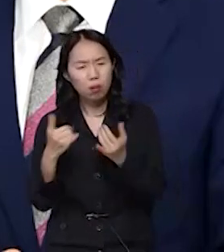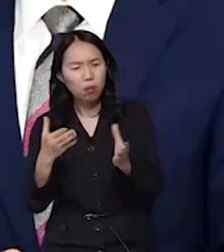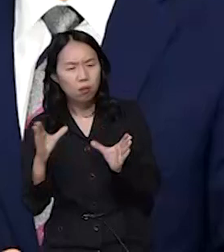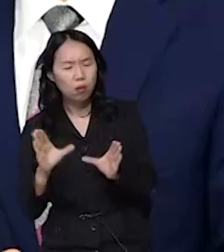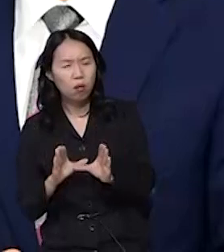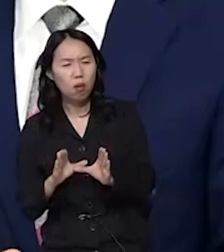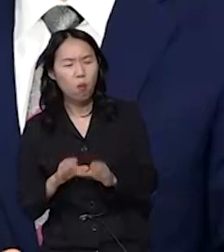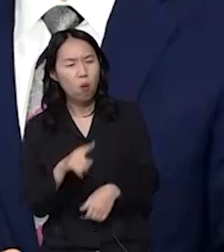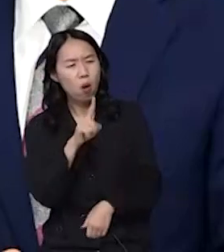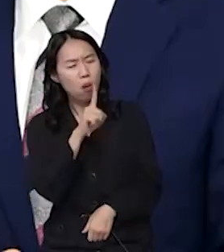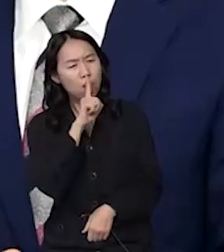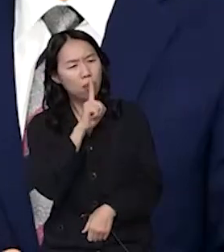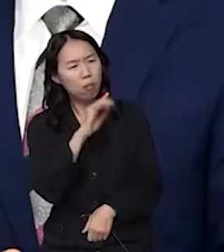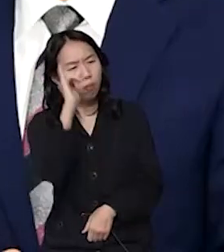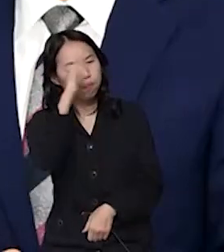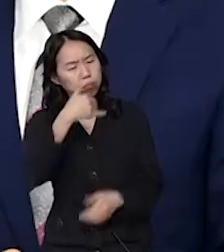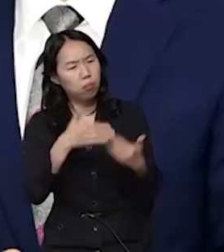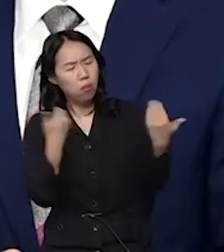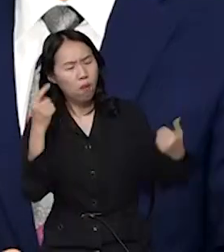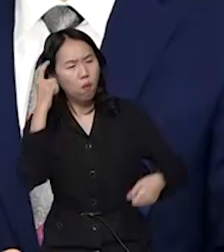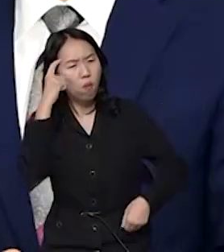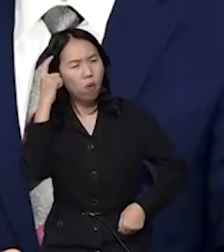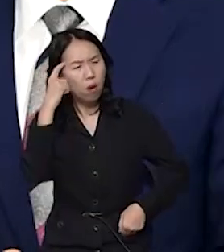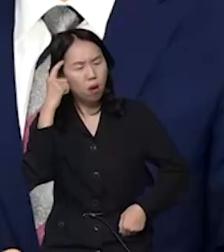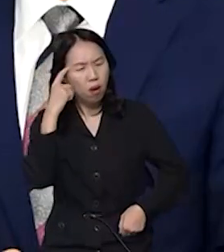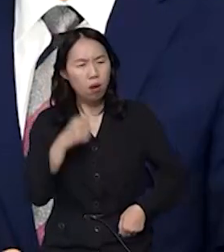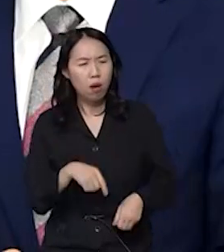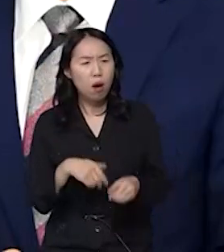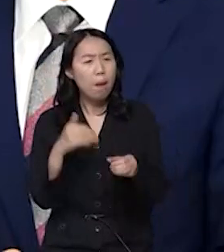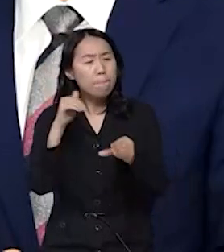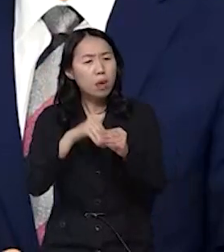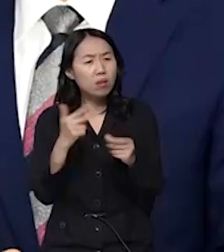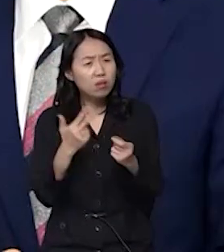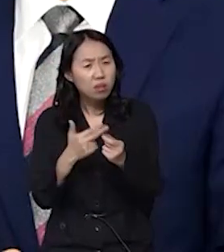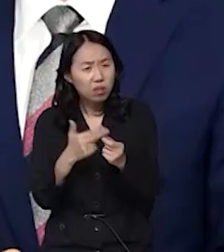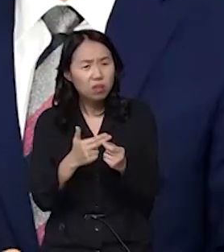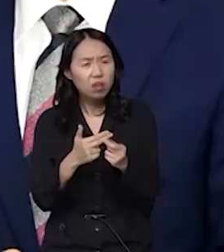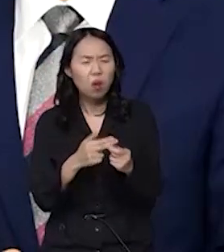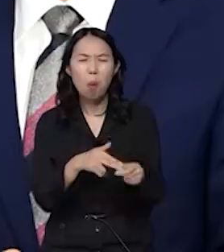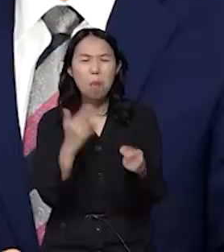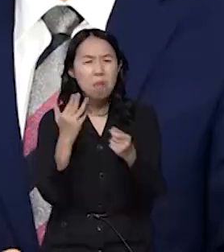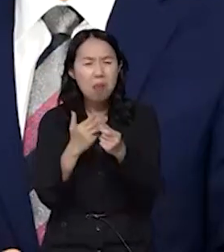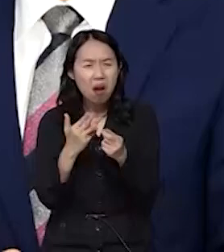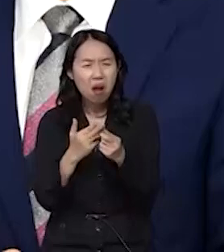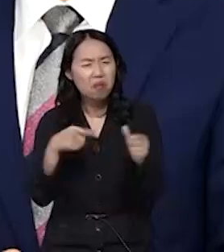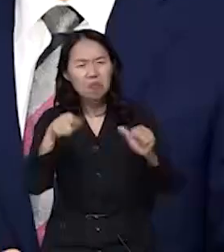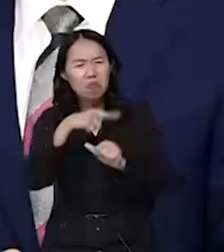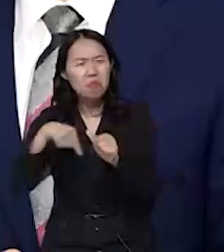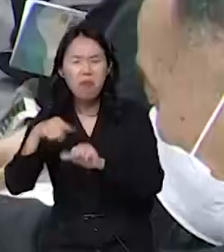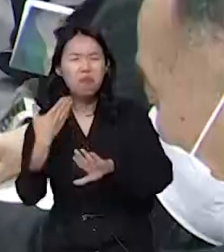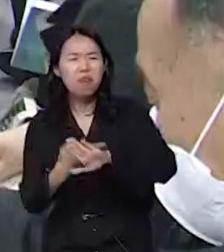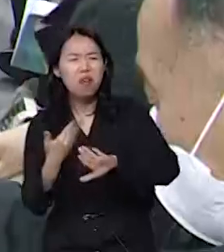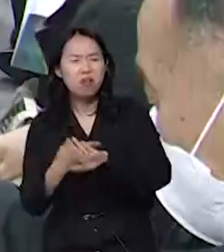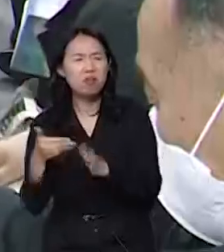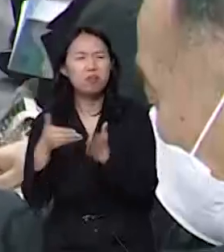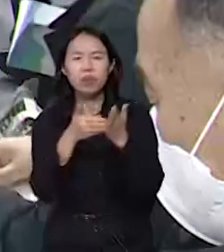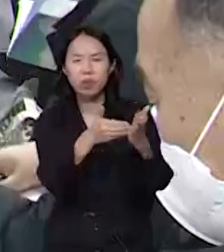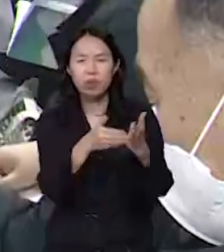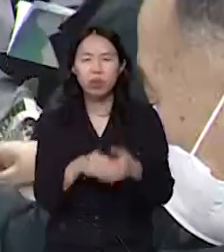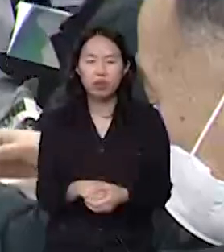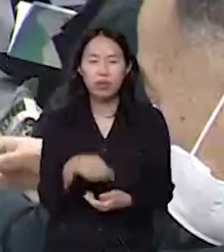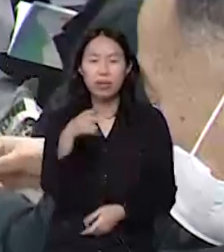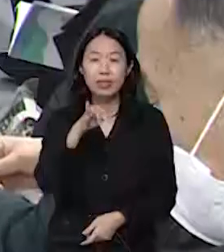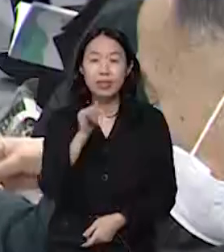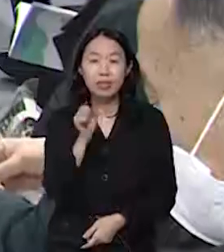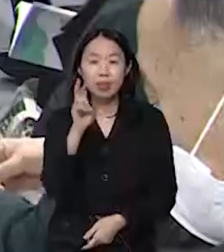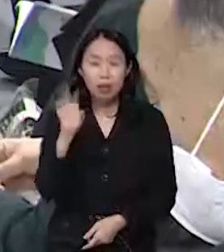측은 격한 단어에 거시기하다 민선 7기에서 8기가 완전히 달라졌다고 맞받아쳤습니다. 신영파크